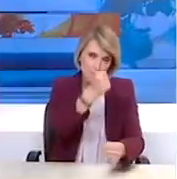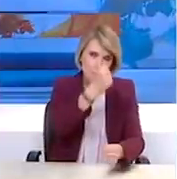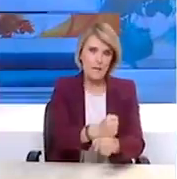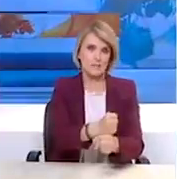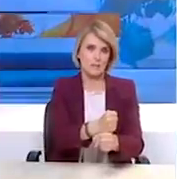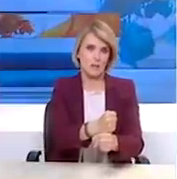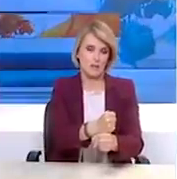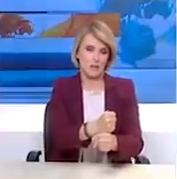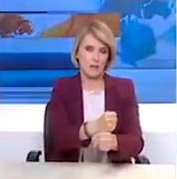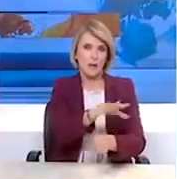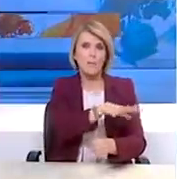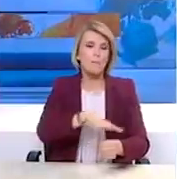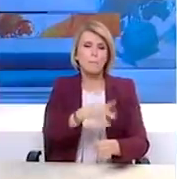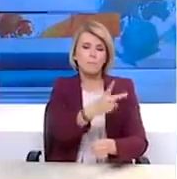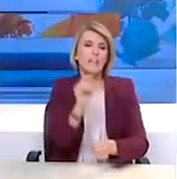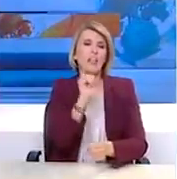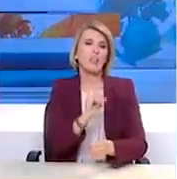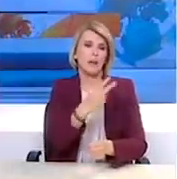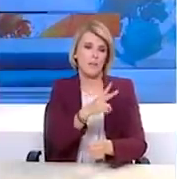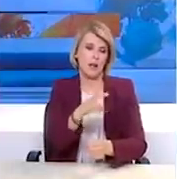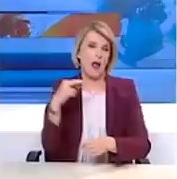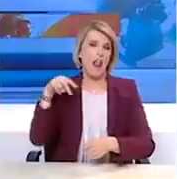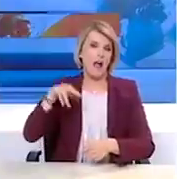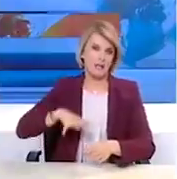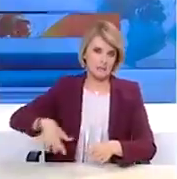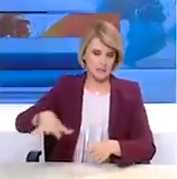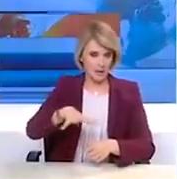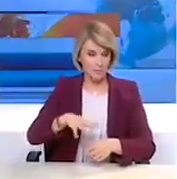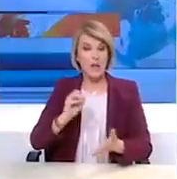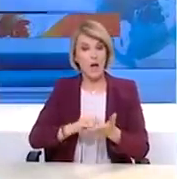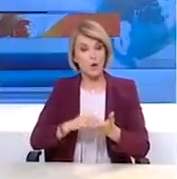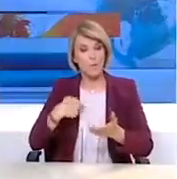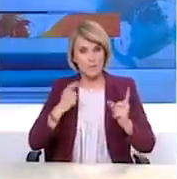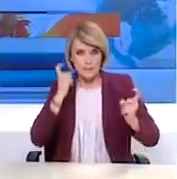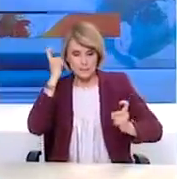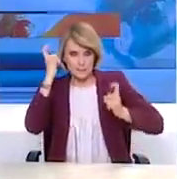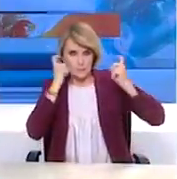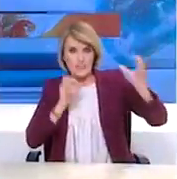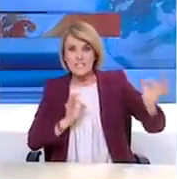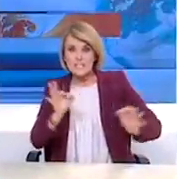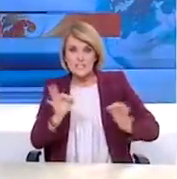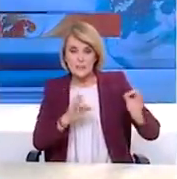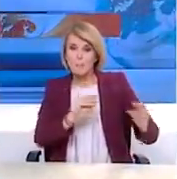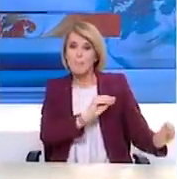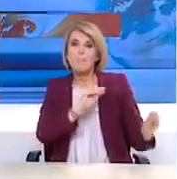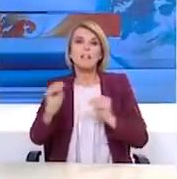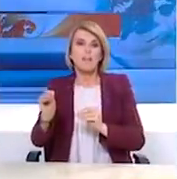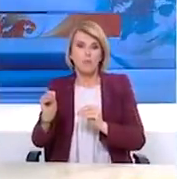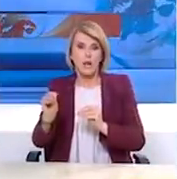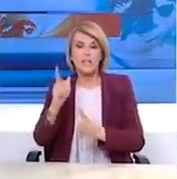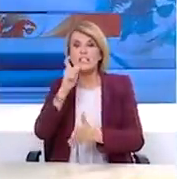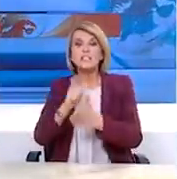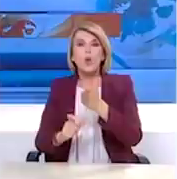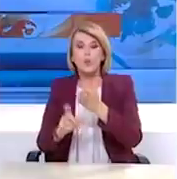με εσωτερική και εξωτερική περίμετρο περιφρούρησης. Ταυτόχρονα σχεδιάζεται η μεταφορά σε ξενοδοχείο εκτός